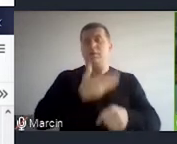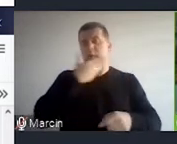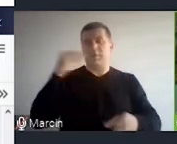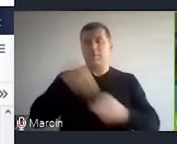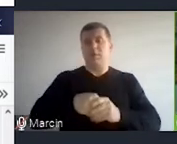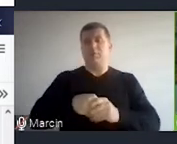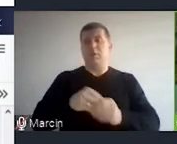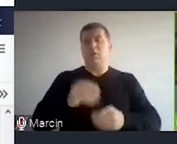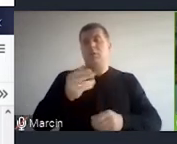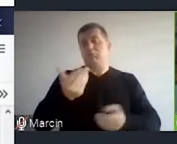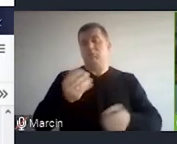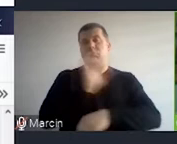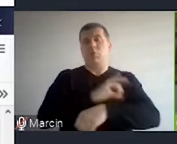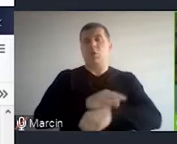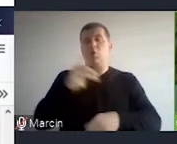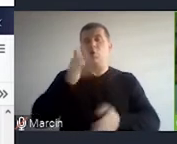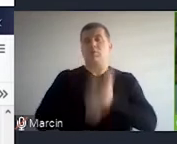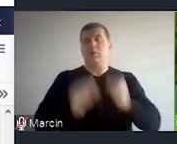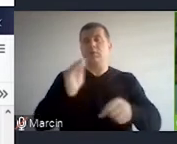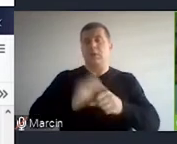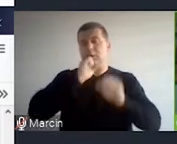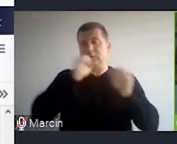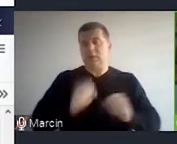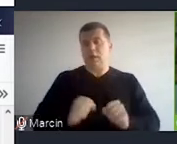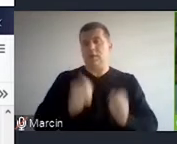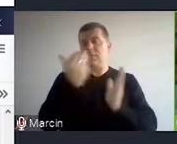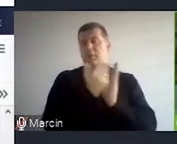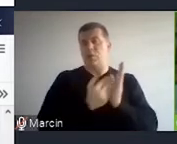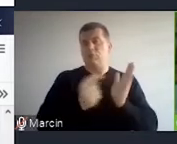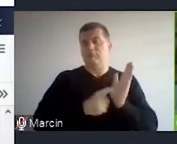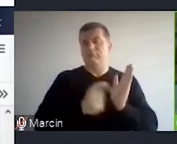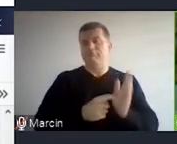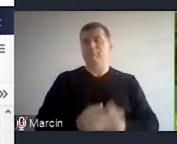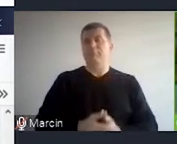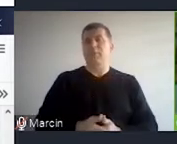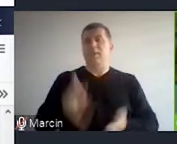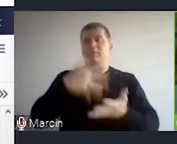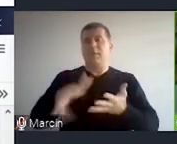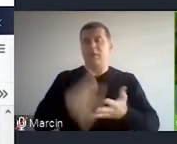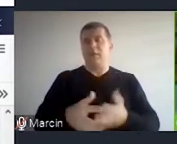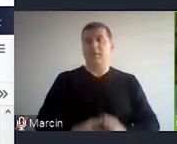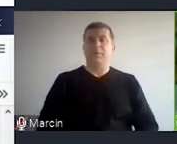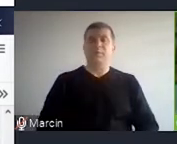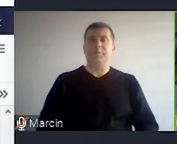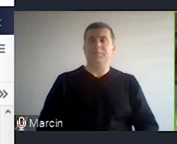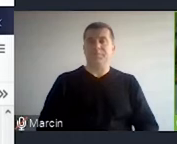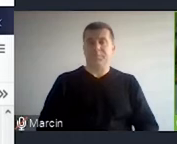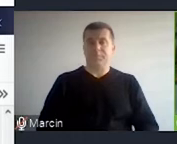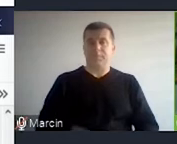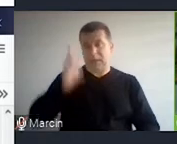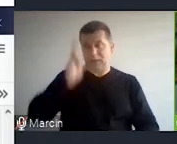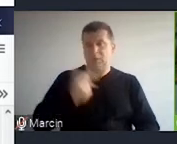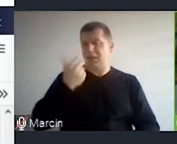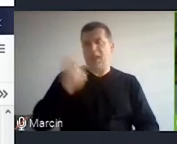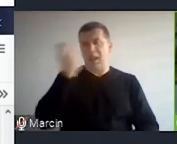projektów rozliczanych uproszczonymi metodami żadnego warunkowania wydatkami. Instytucji